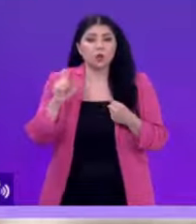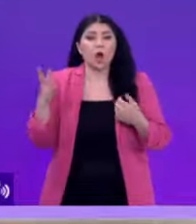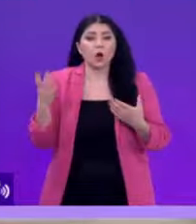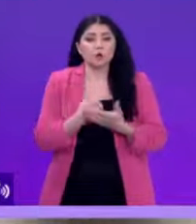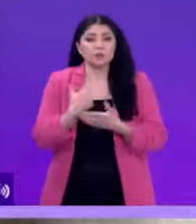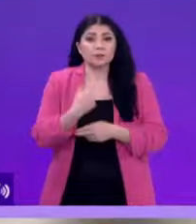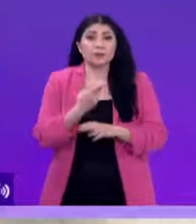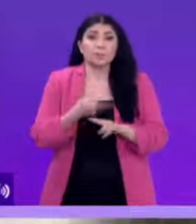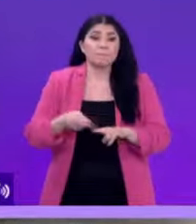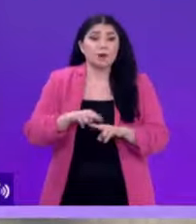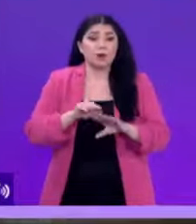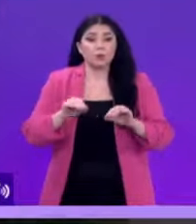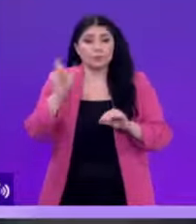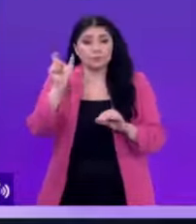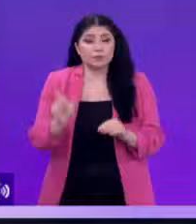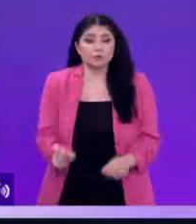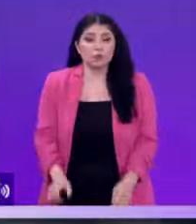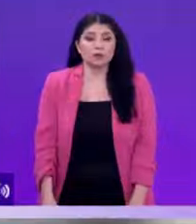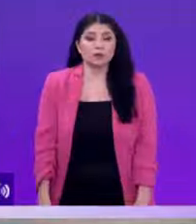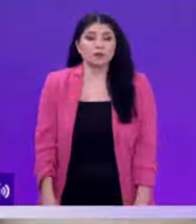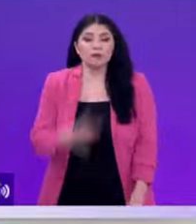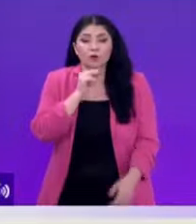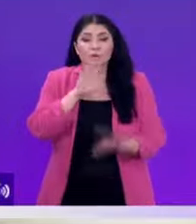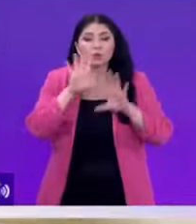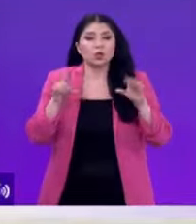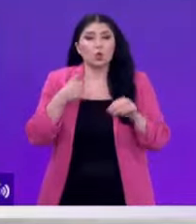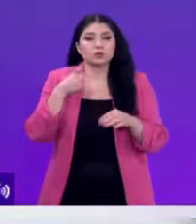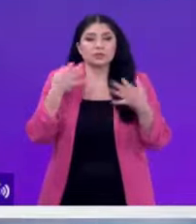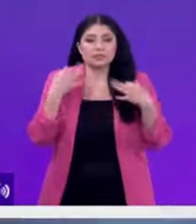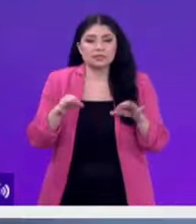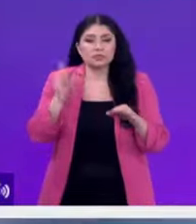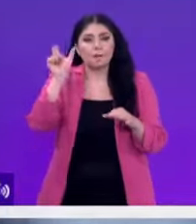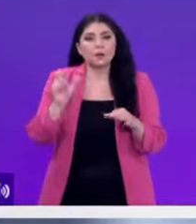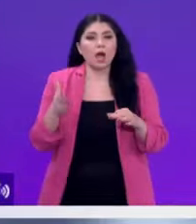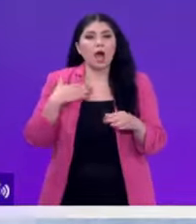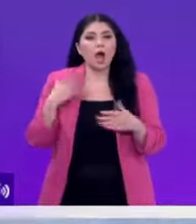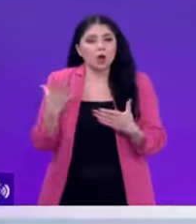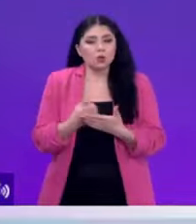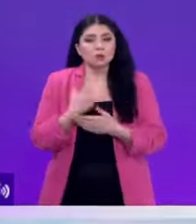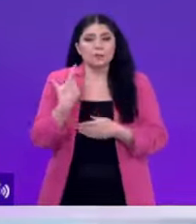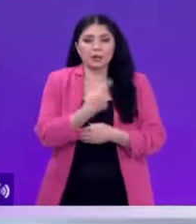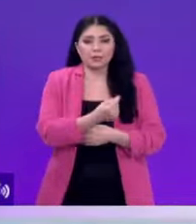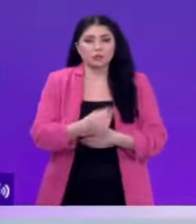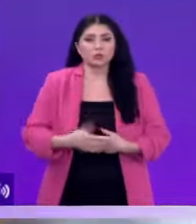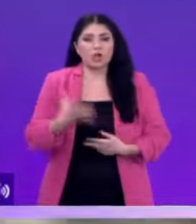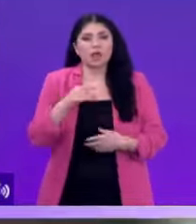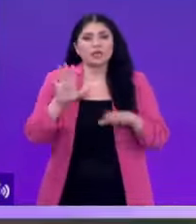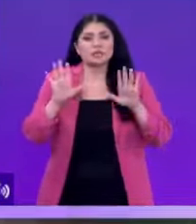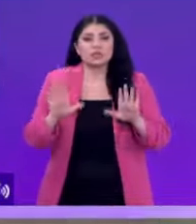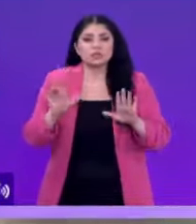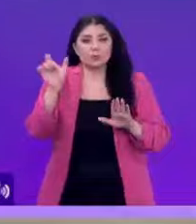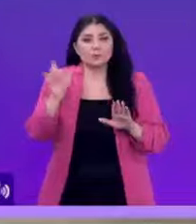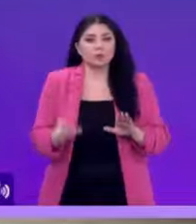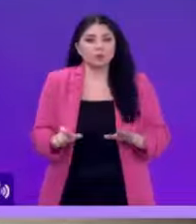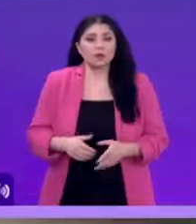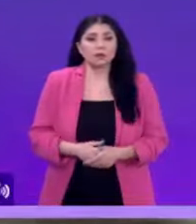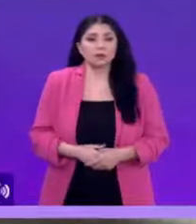de mult mai multe persoane, vorbim de 110 persoane care au reușit să iasă și alte 10 persoane care au